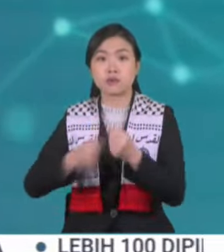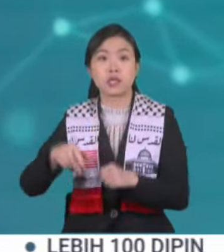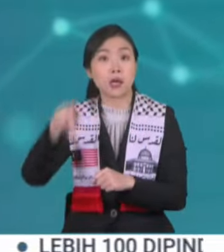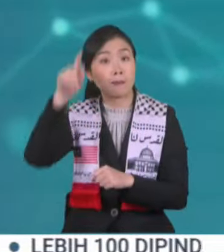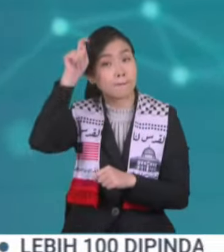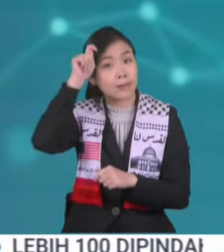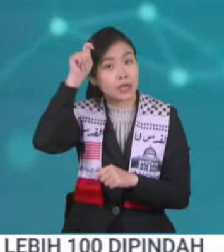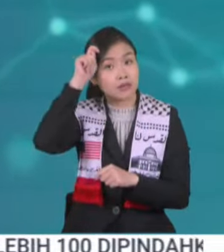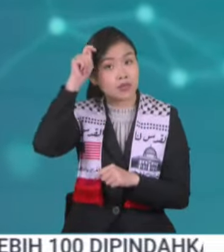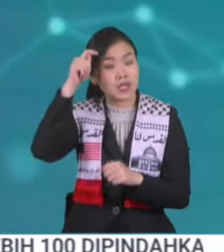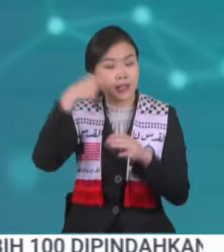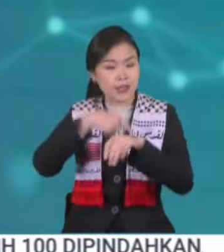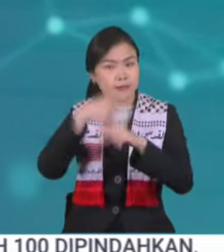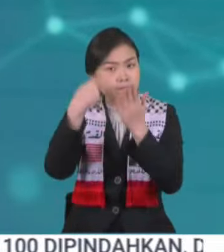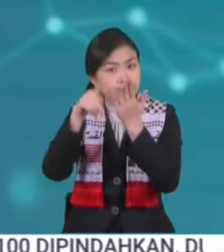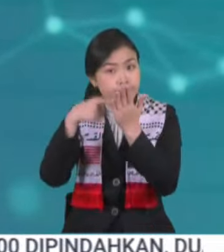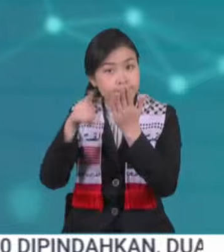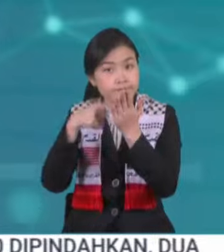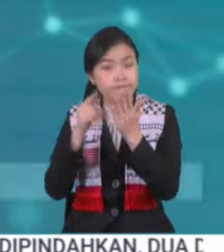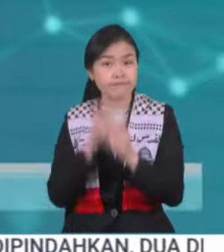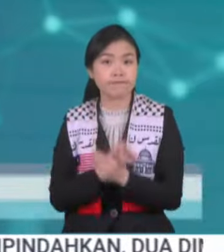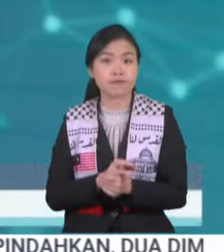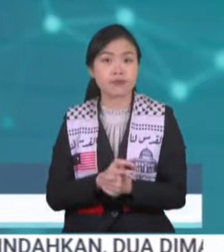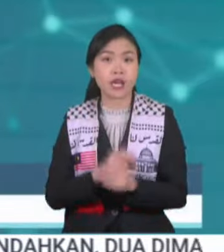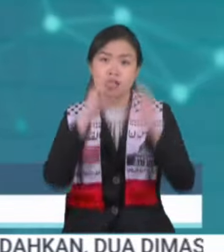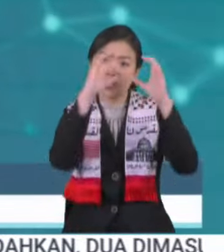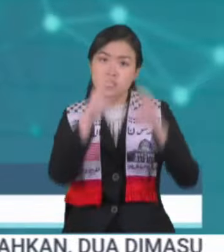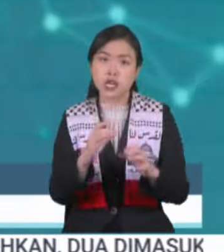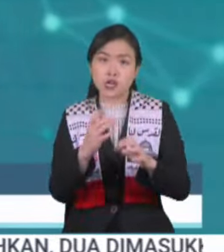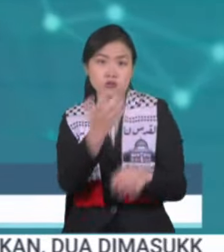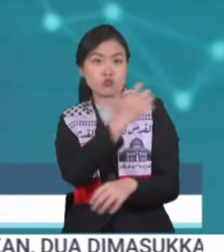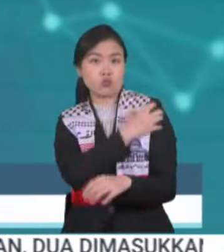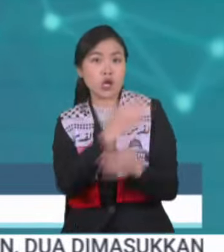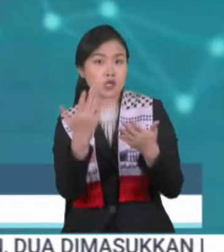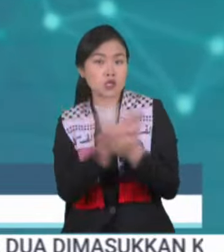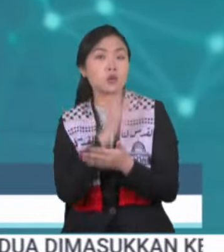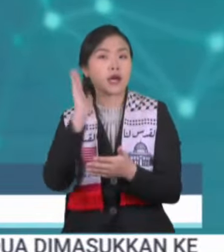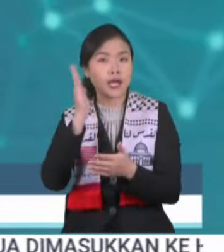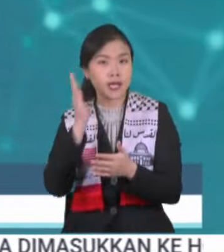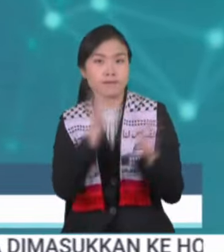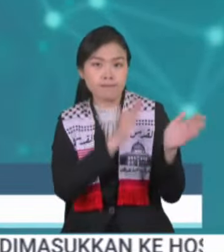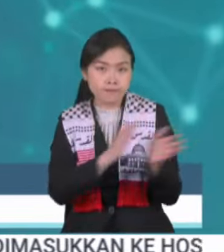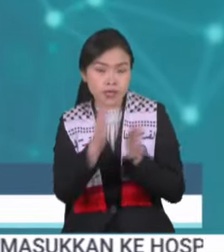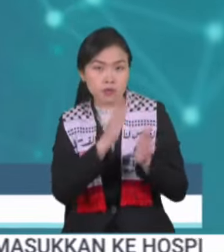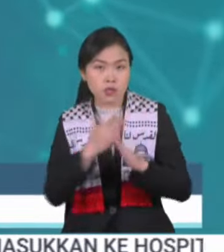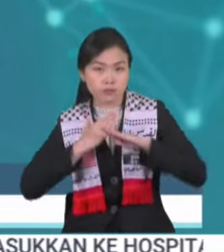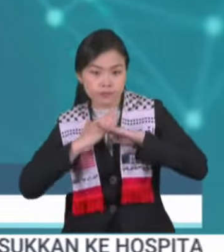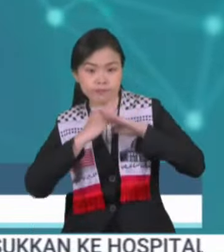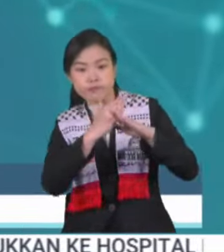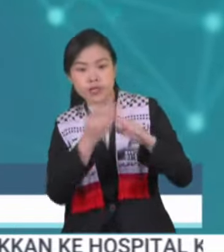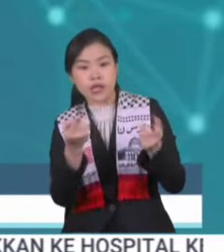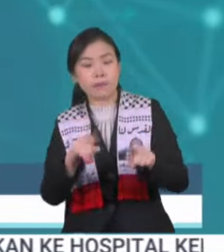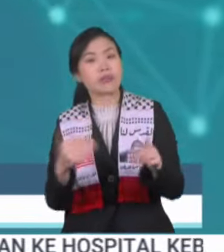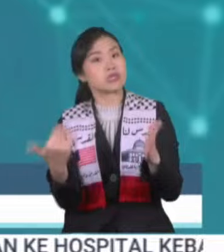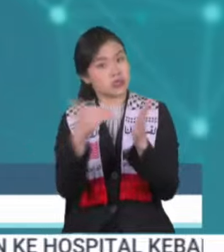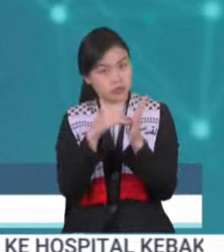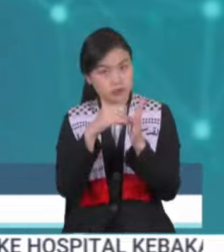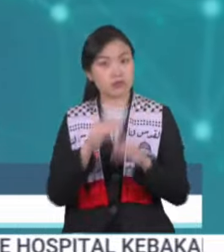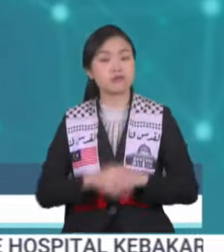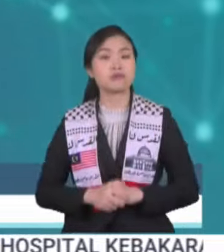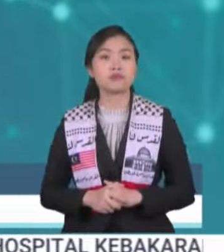Terengganu semasa pemeriksaan, pendekatan dan kaedah penguatkuasaan baru akan dilaksana untuk mencegah insiden